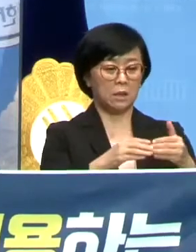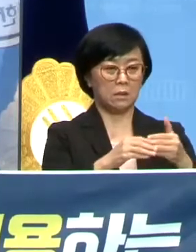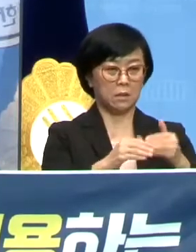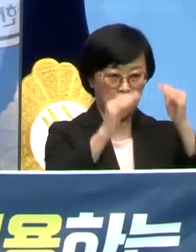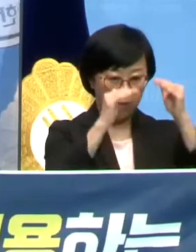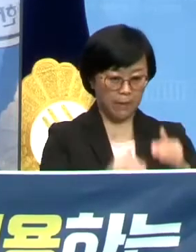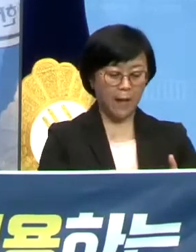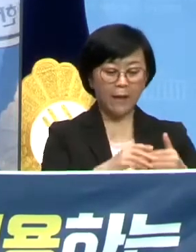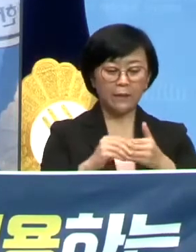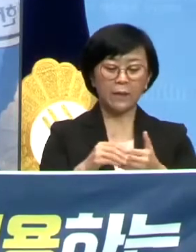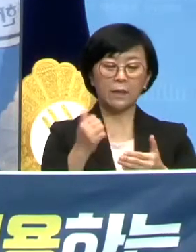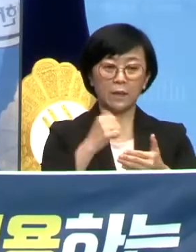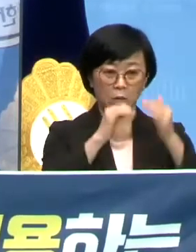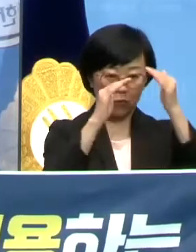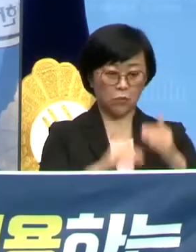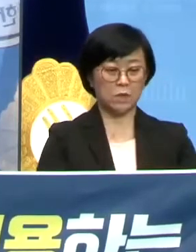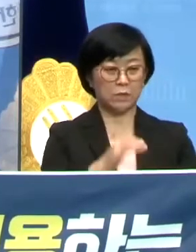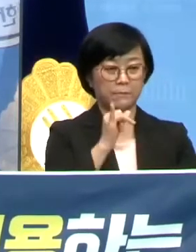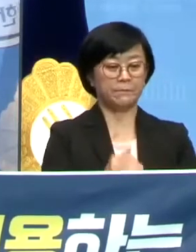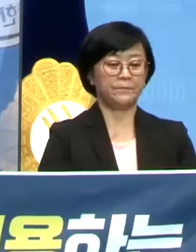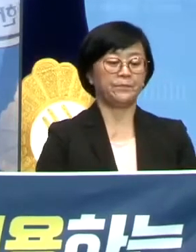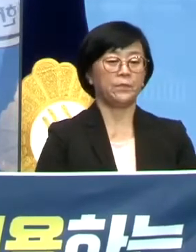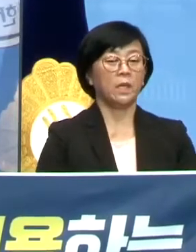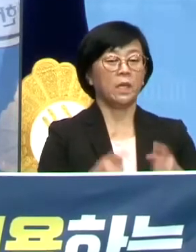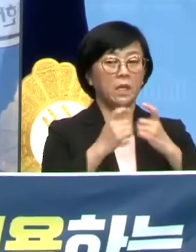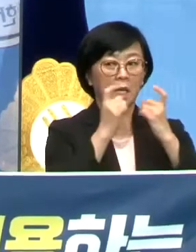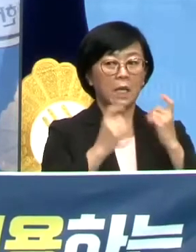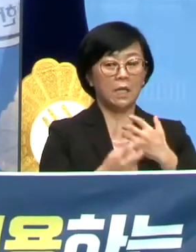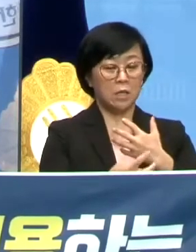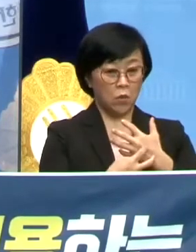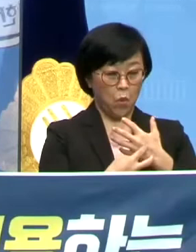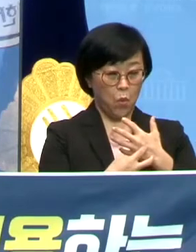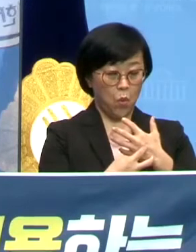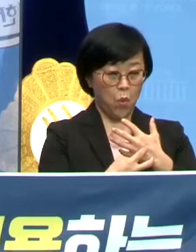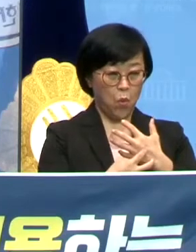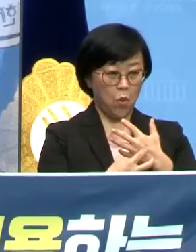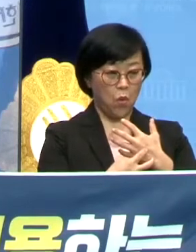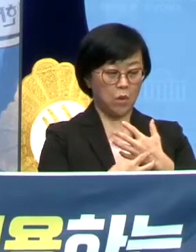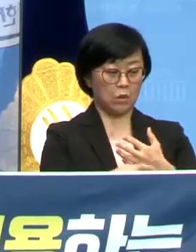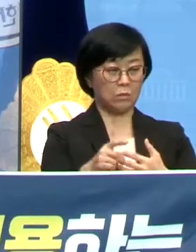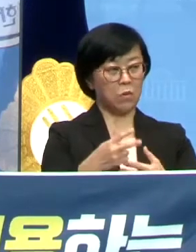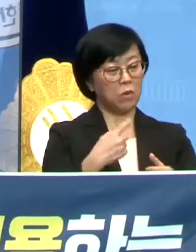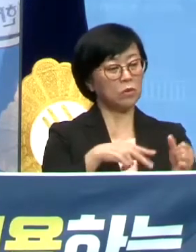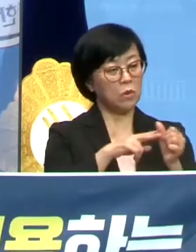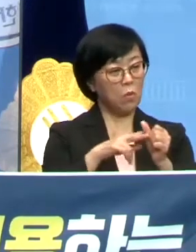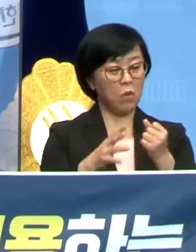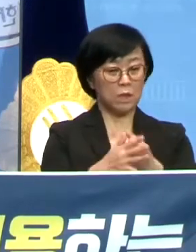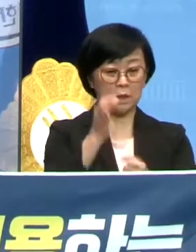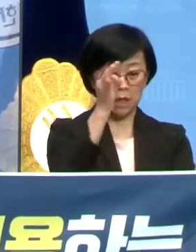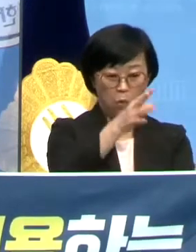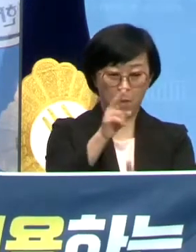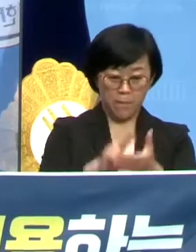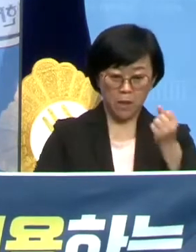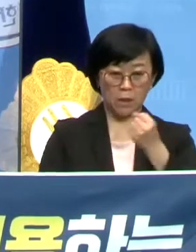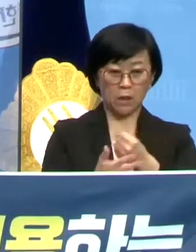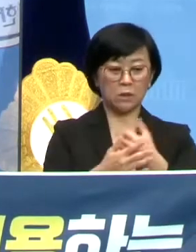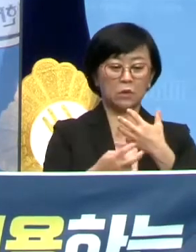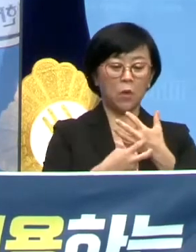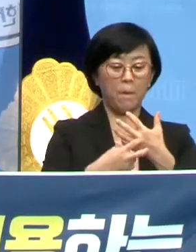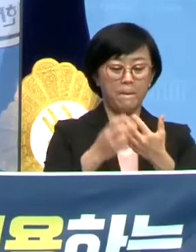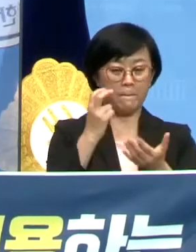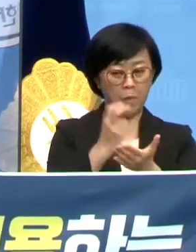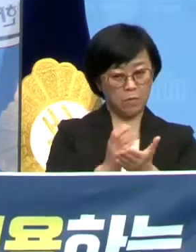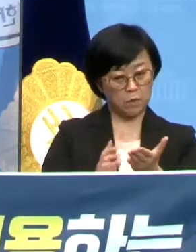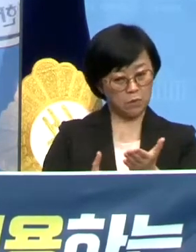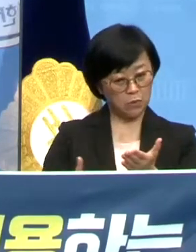만들어 놨습니다 개인 의료정보를 기업이 498 개 할 수 있는 규제와 나도 정부가 의료법을 의해